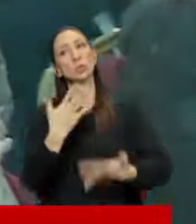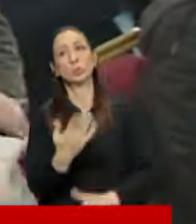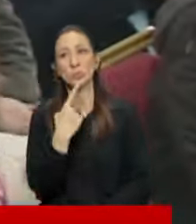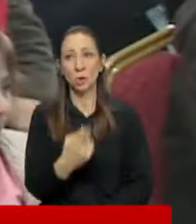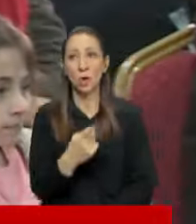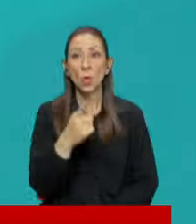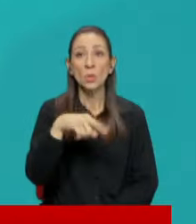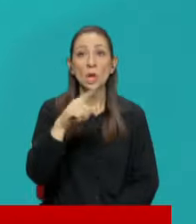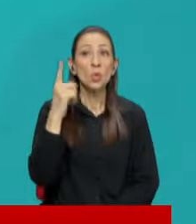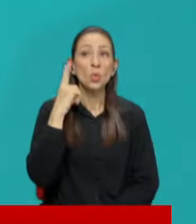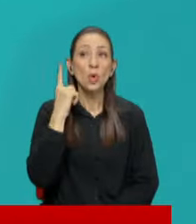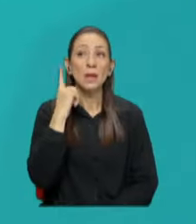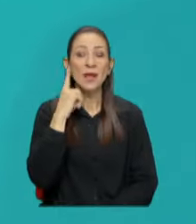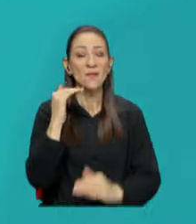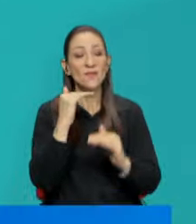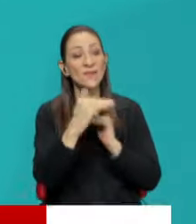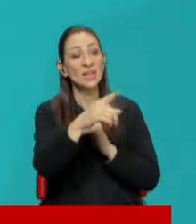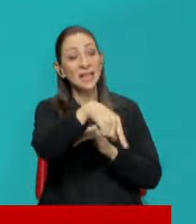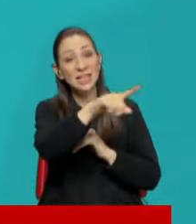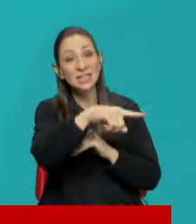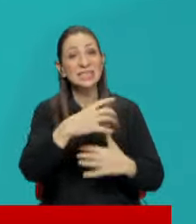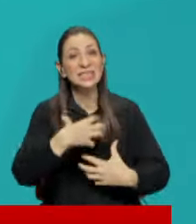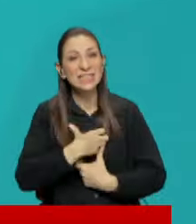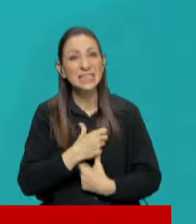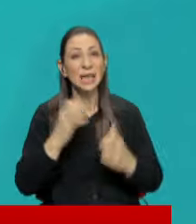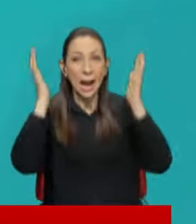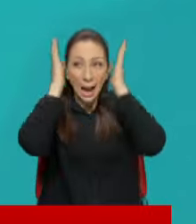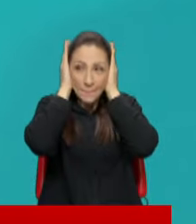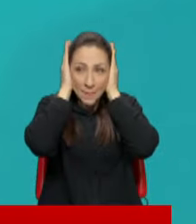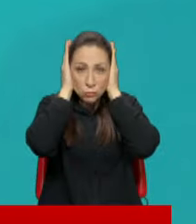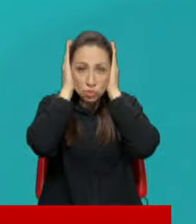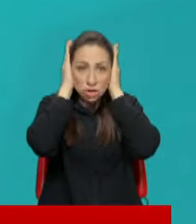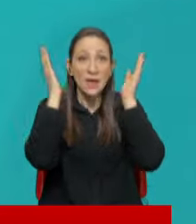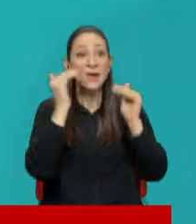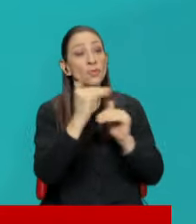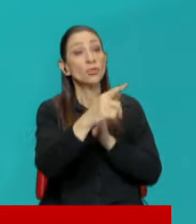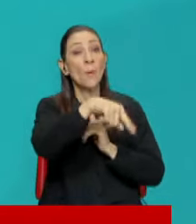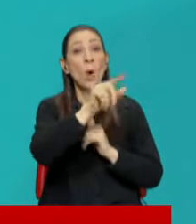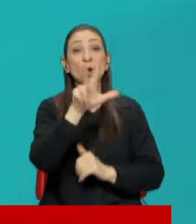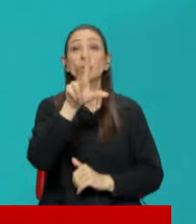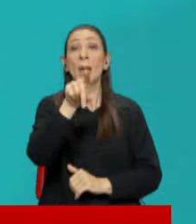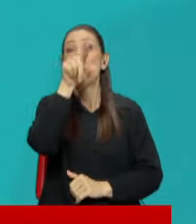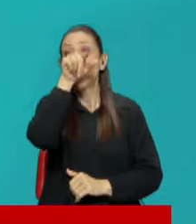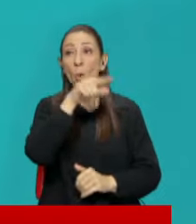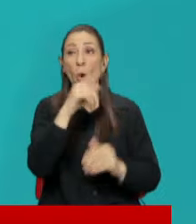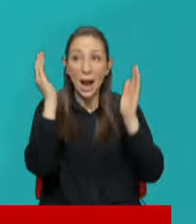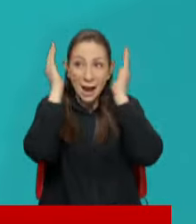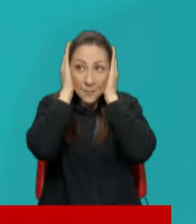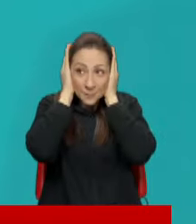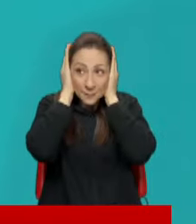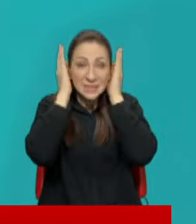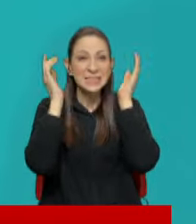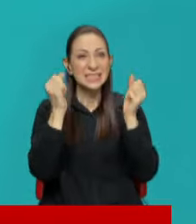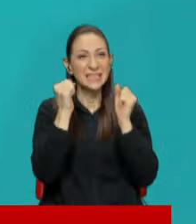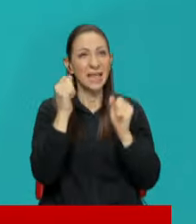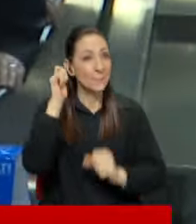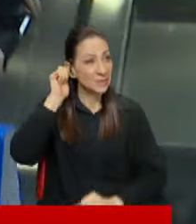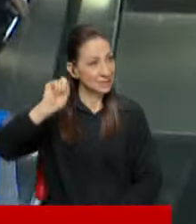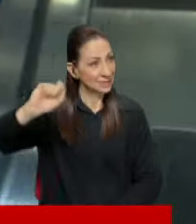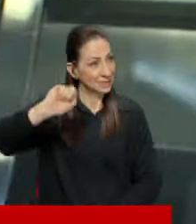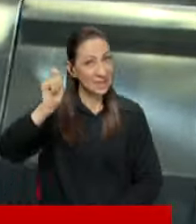diyor. Bunların kulakları vatandaşın dertlerine tıkalı. Vatandaş 31 Mart'ta o tıkalı kulakları sağlam bir